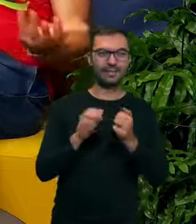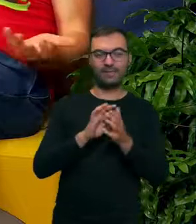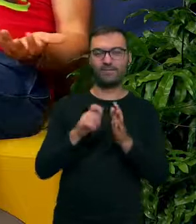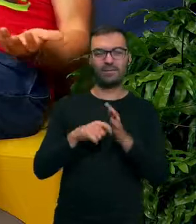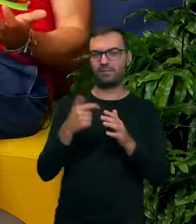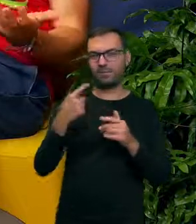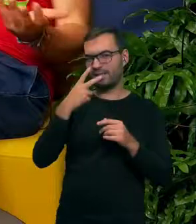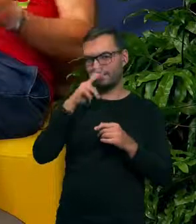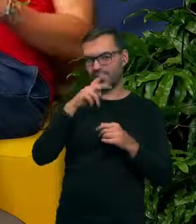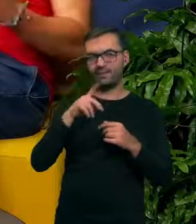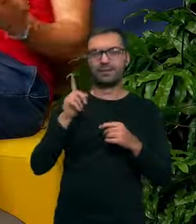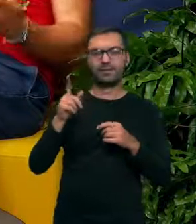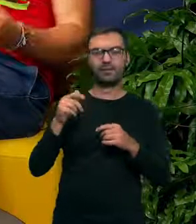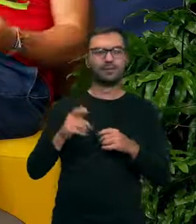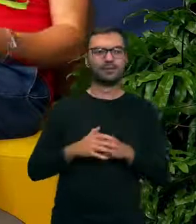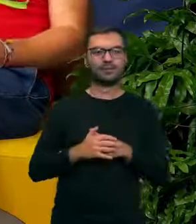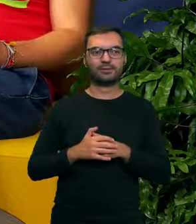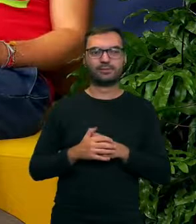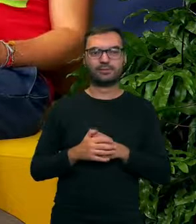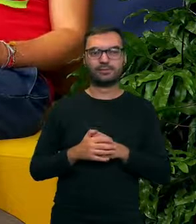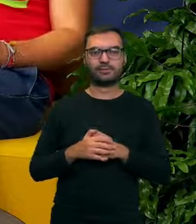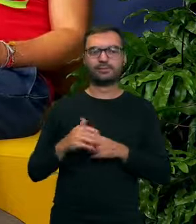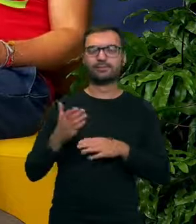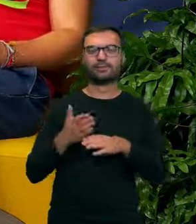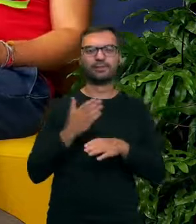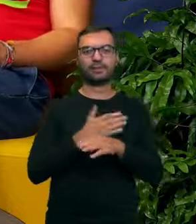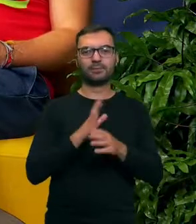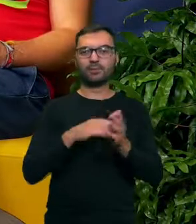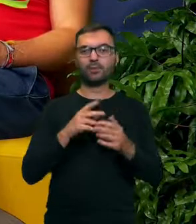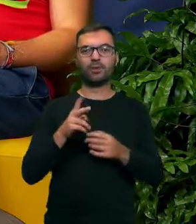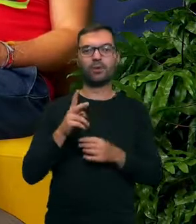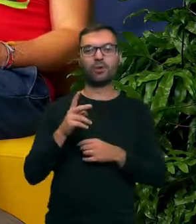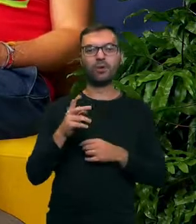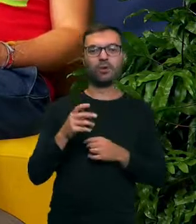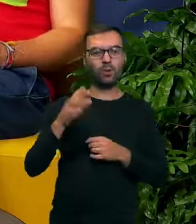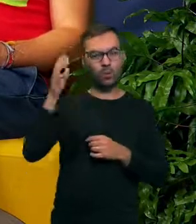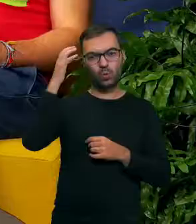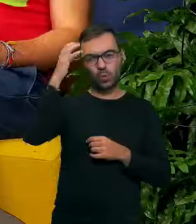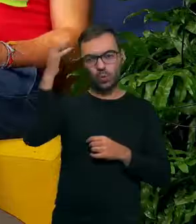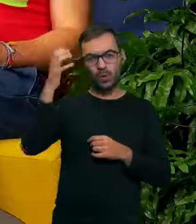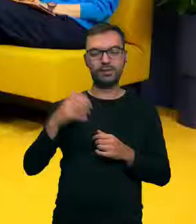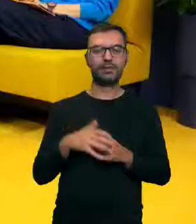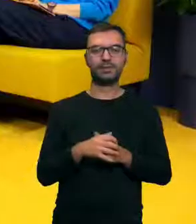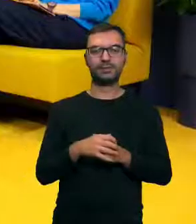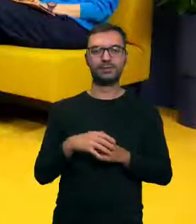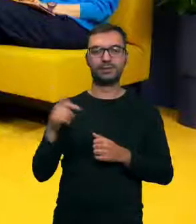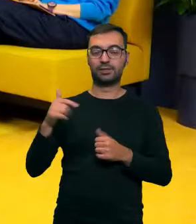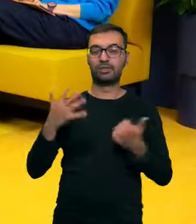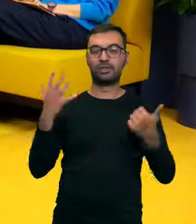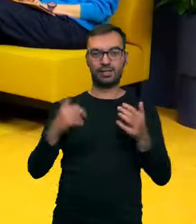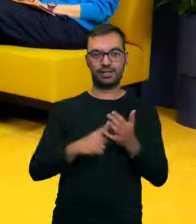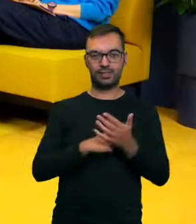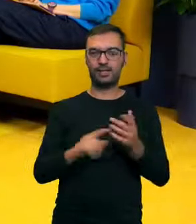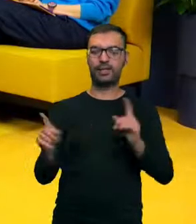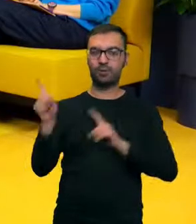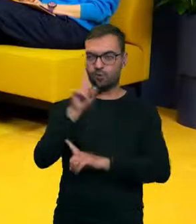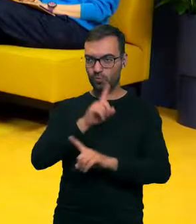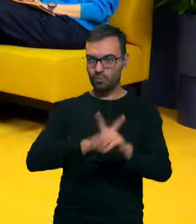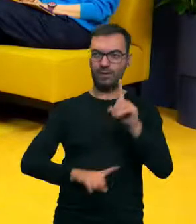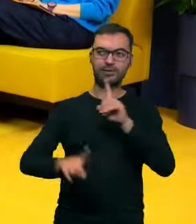filmie tego nie widać, ale mam jakby przykłady wcześniejsze, nie wiem, z Króla chociażby, gdzie to no trzeba było 6 razy tłumaczyć.